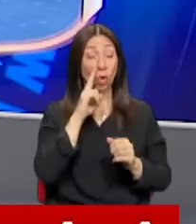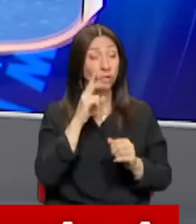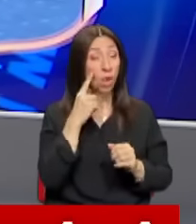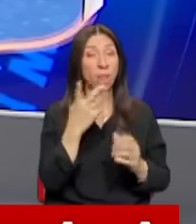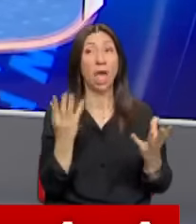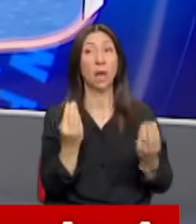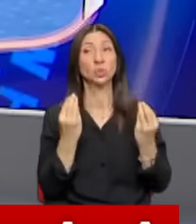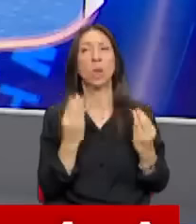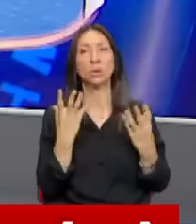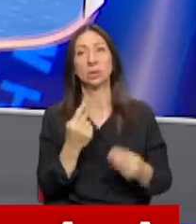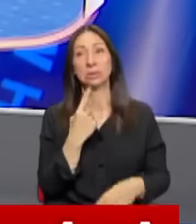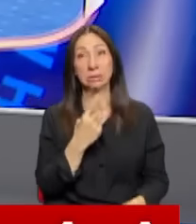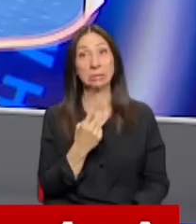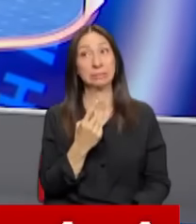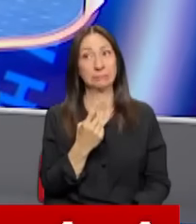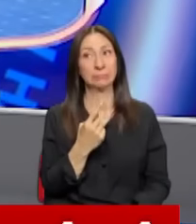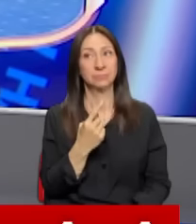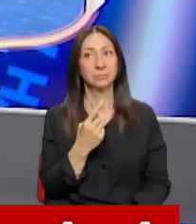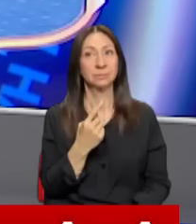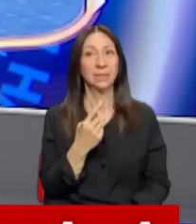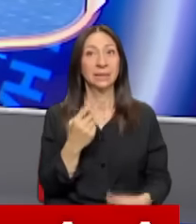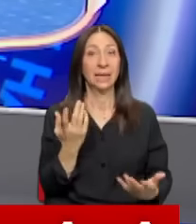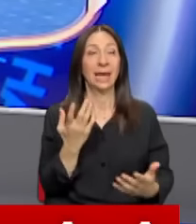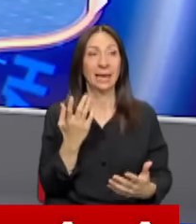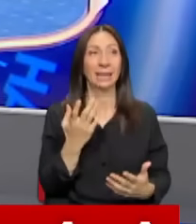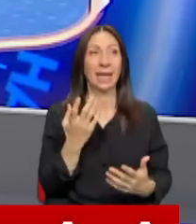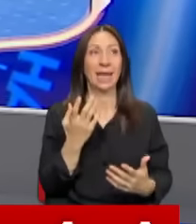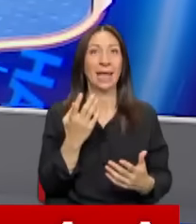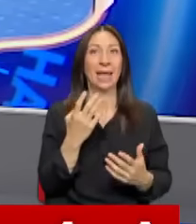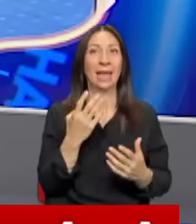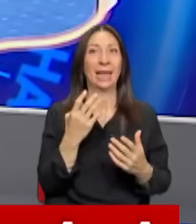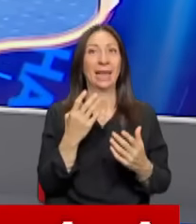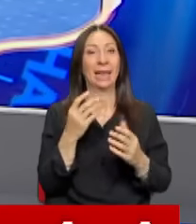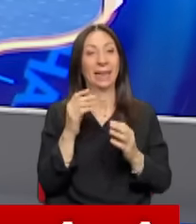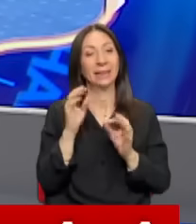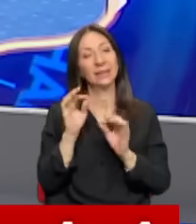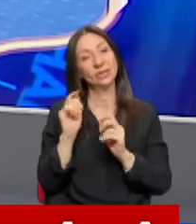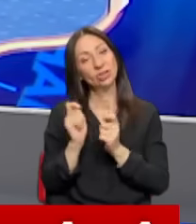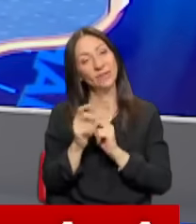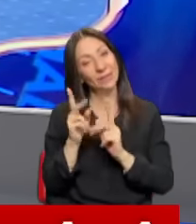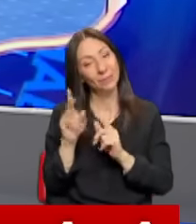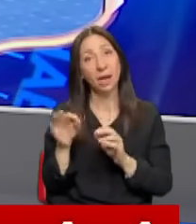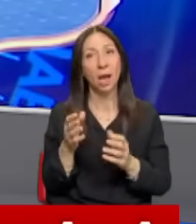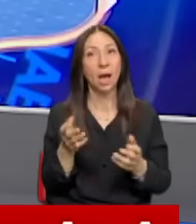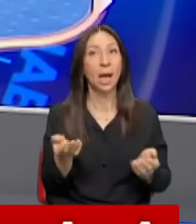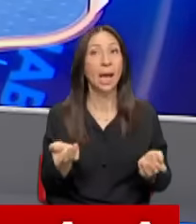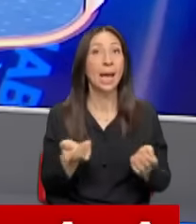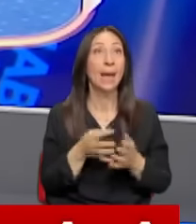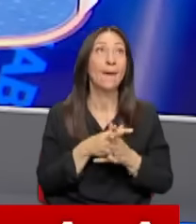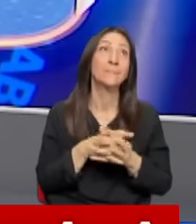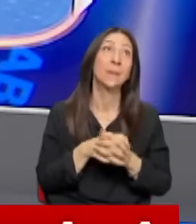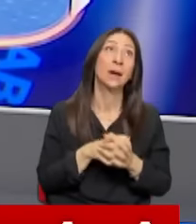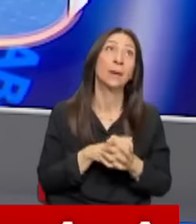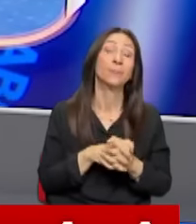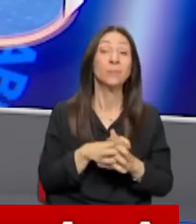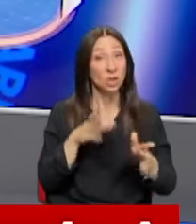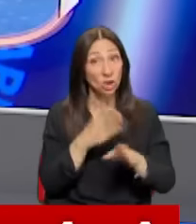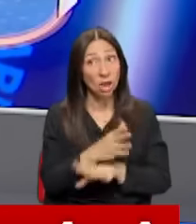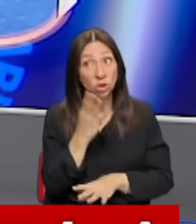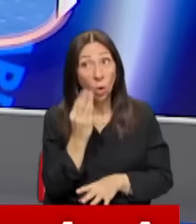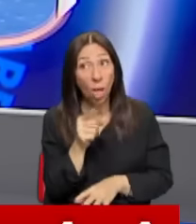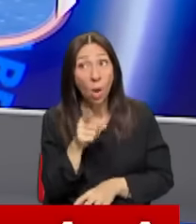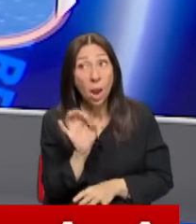güzel olacak dedi. Yani mealen söylüyorum aslına bakarsanız. Ama tabii ki gerçekleşen durum